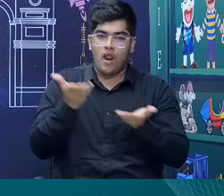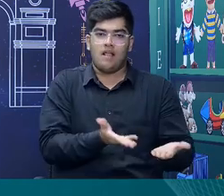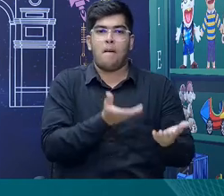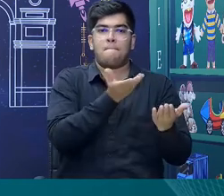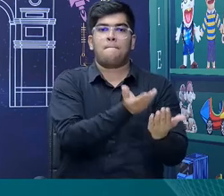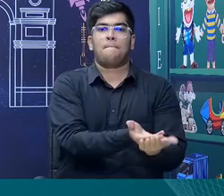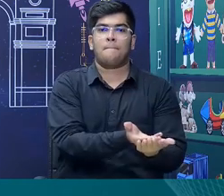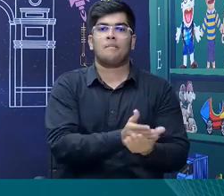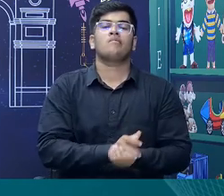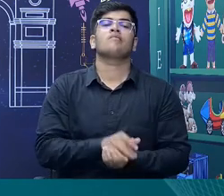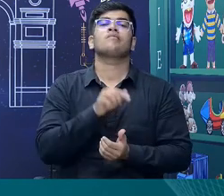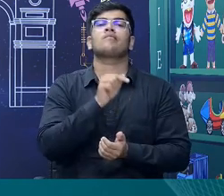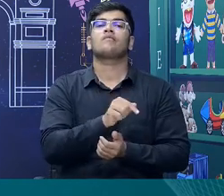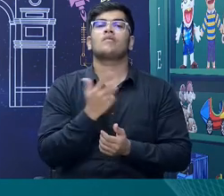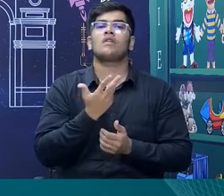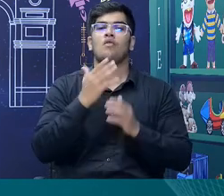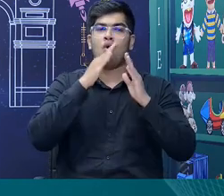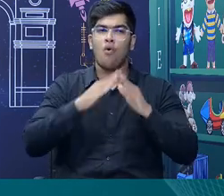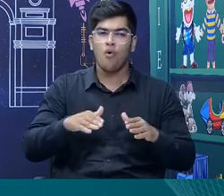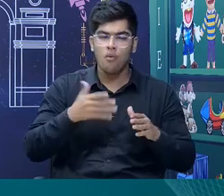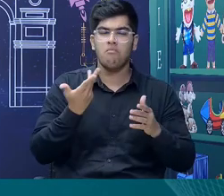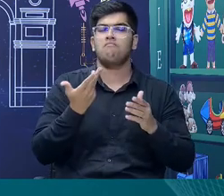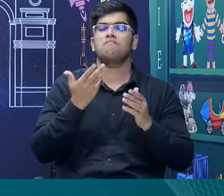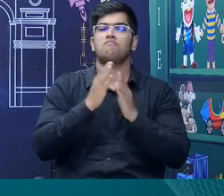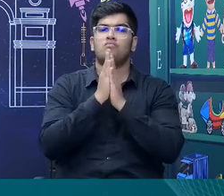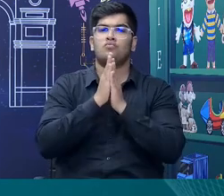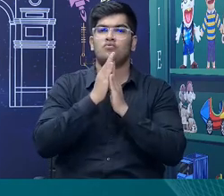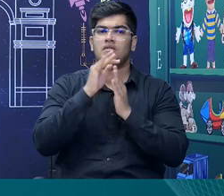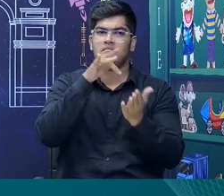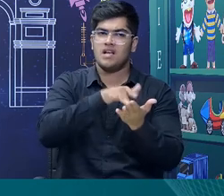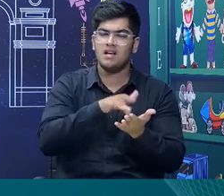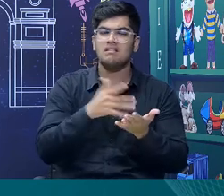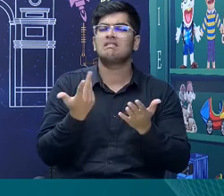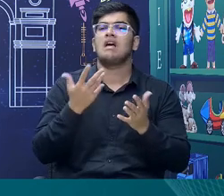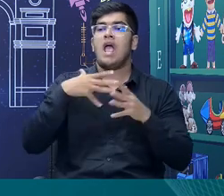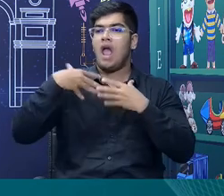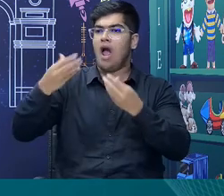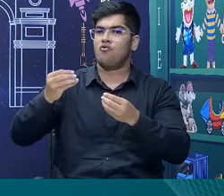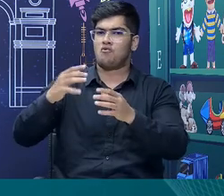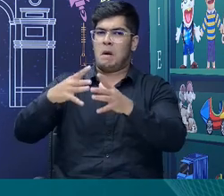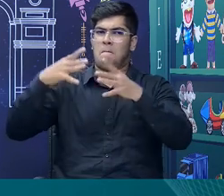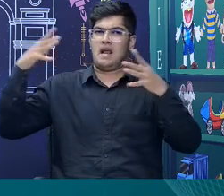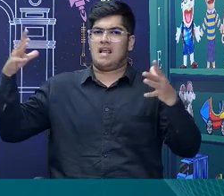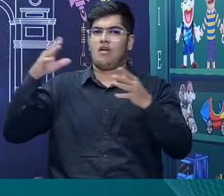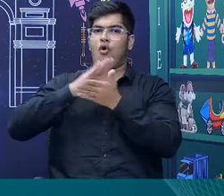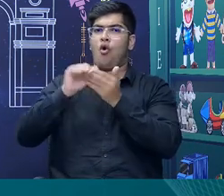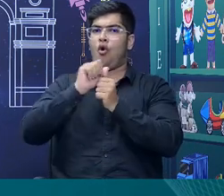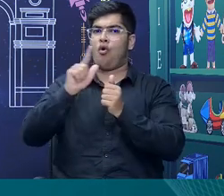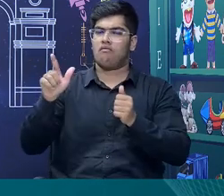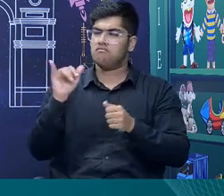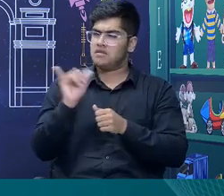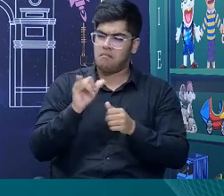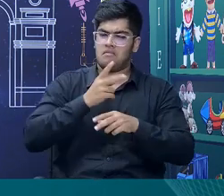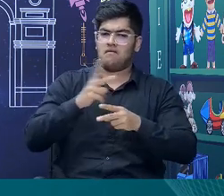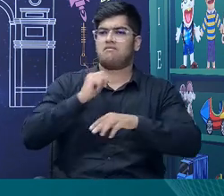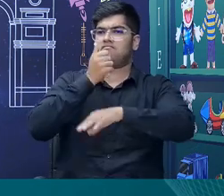और बाहर टेंट भी लगाएं जाते हैं वहां पर गणेश जी की मूर्ति की स्थापना की जाति है पर एक चीज